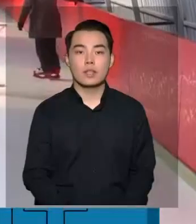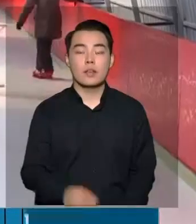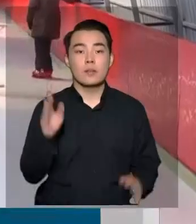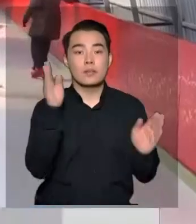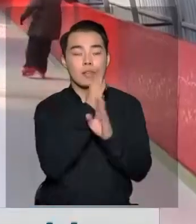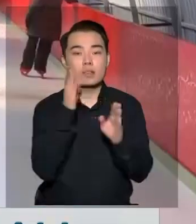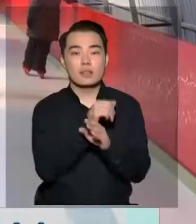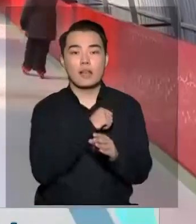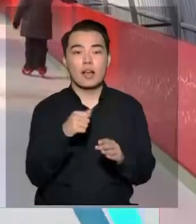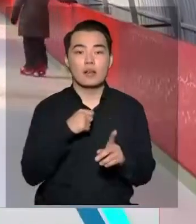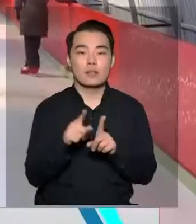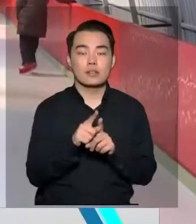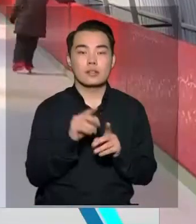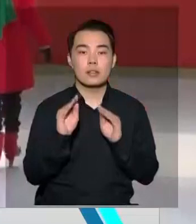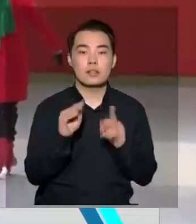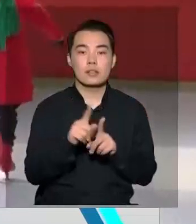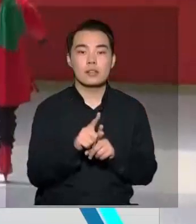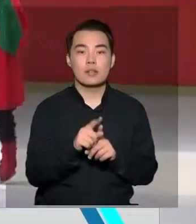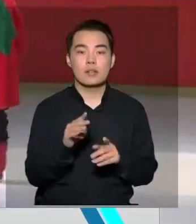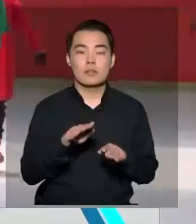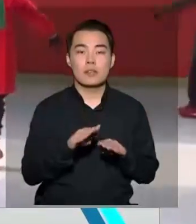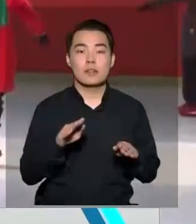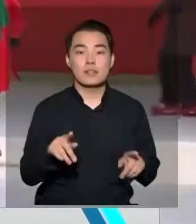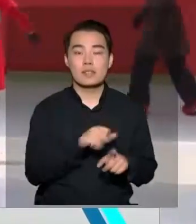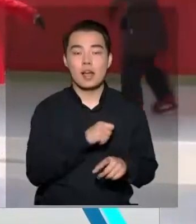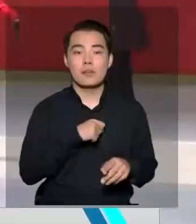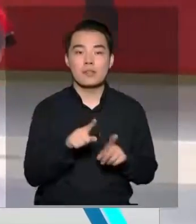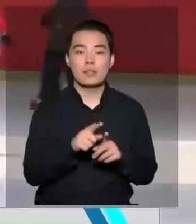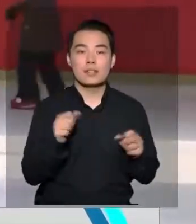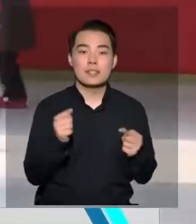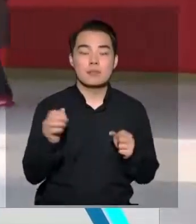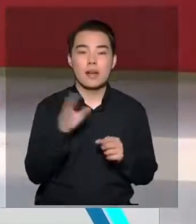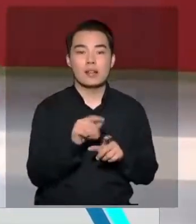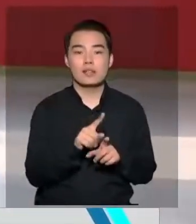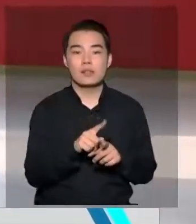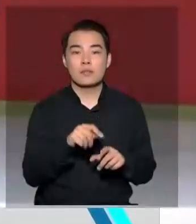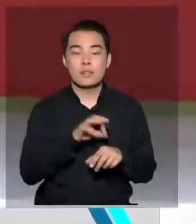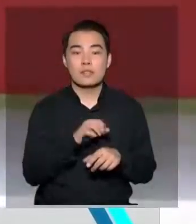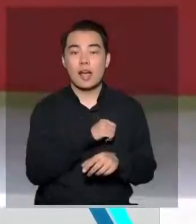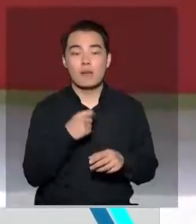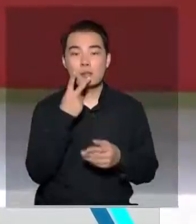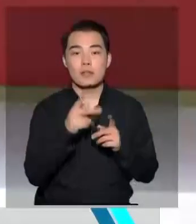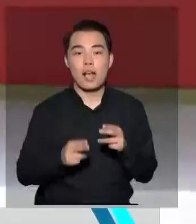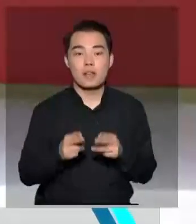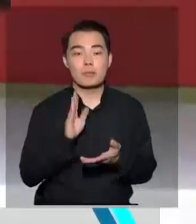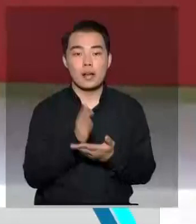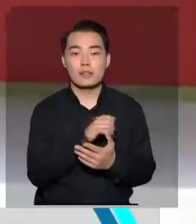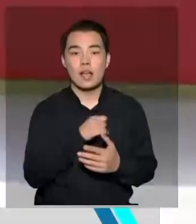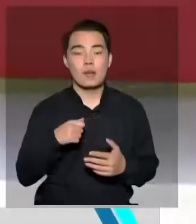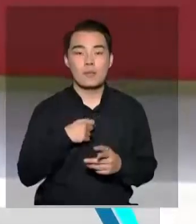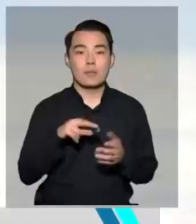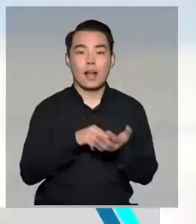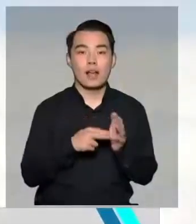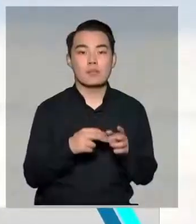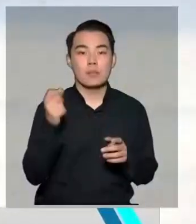Климатты құрғақ Атырауда өмірге келген Аманжан ауыл балаларына қыс мезгілінің қызықтарын көрсетуді мақсат еткен жанның бірі. Өз ойын жүзеге